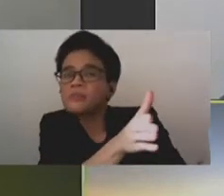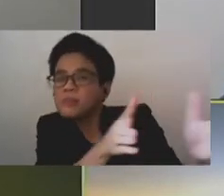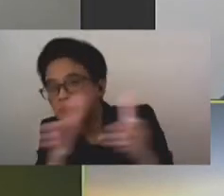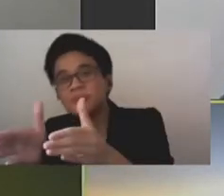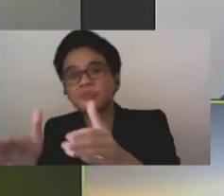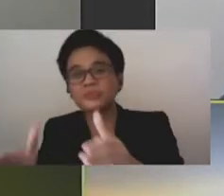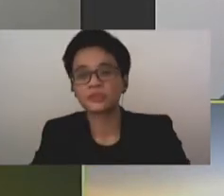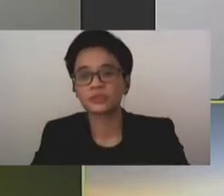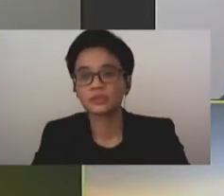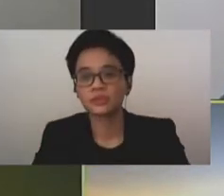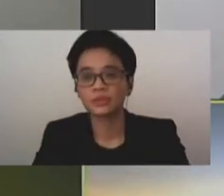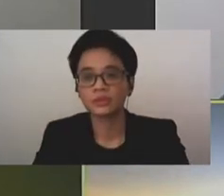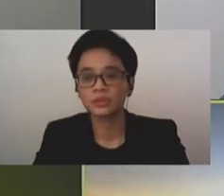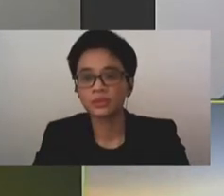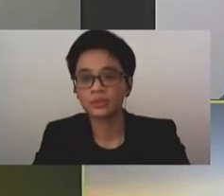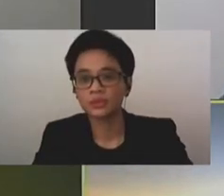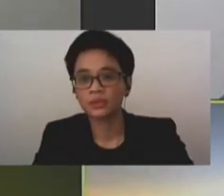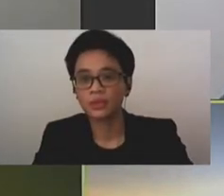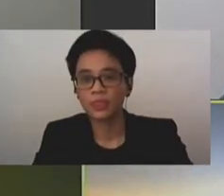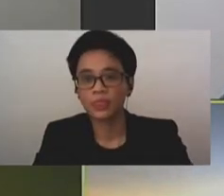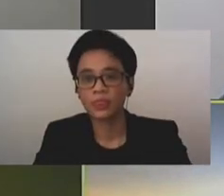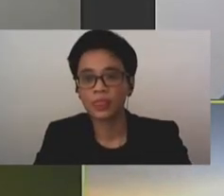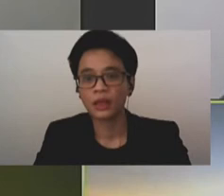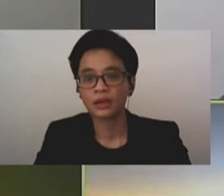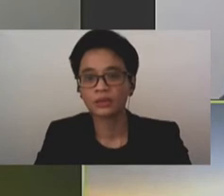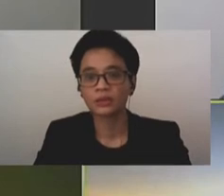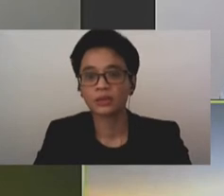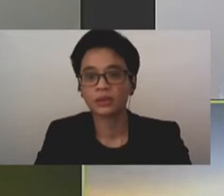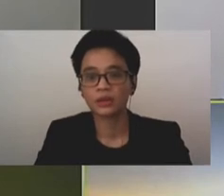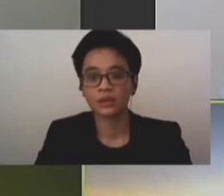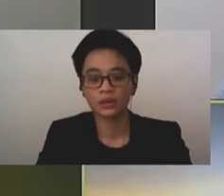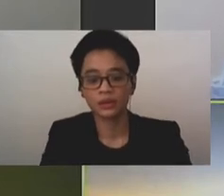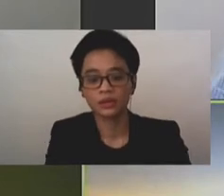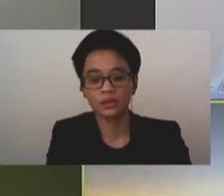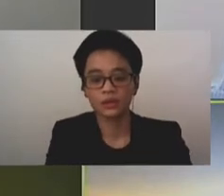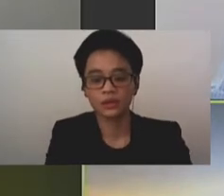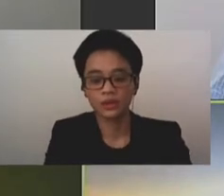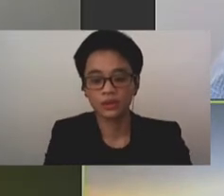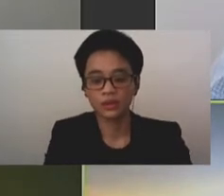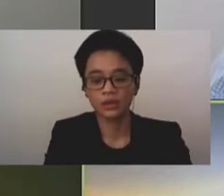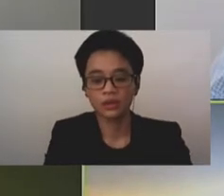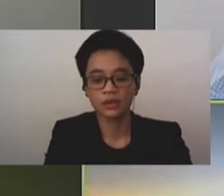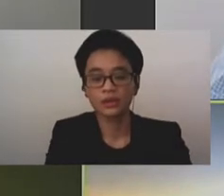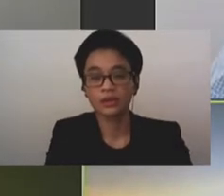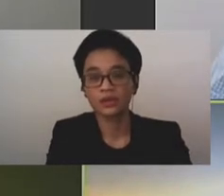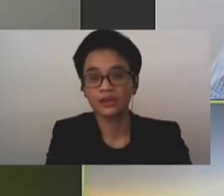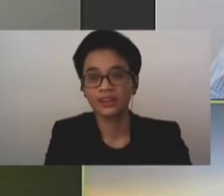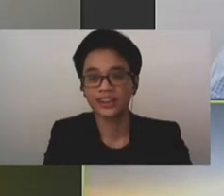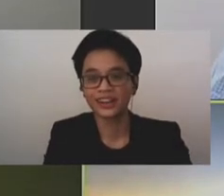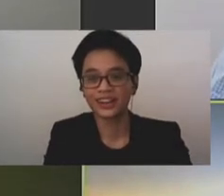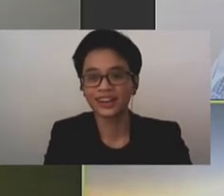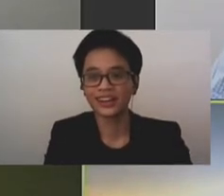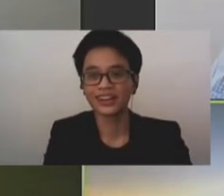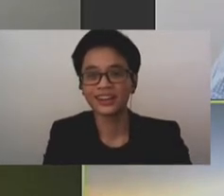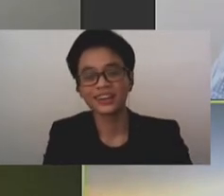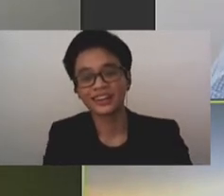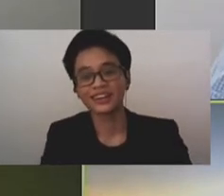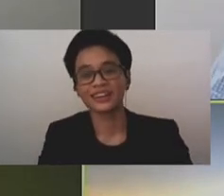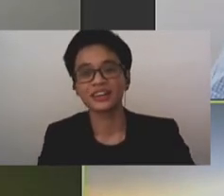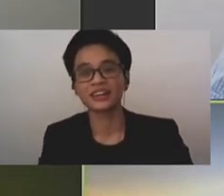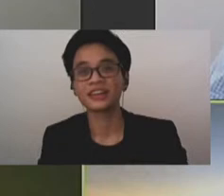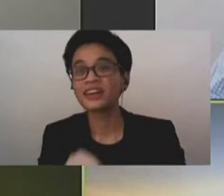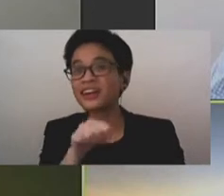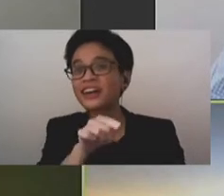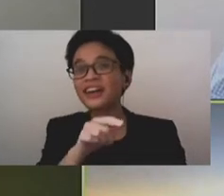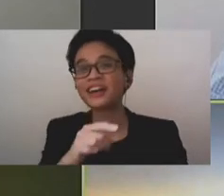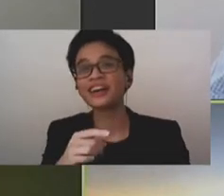Bu Ningrum sendiri terkait dengan Balqis, gimana akhirnya Ibu kemudian menentukan minat dan bakat untuk Balqis sendiri,